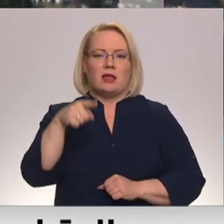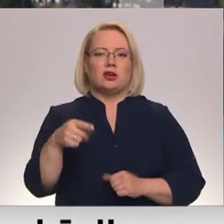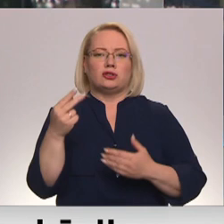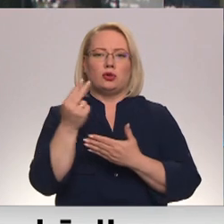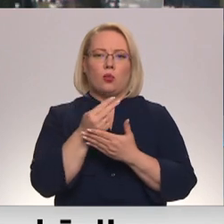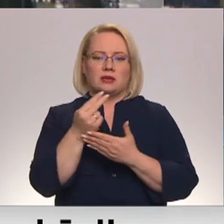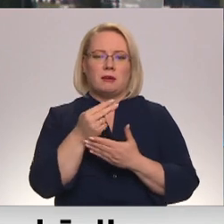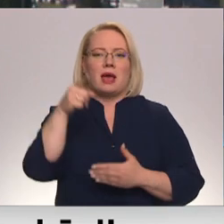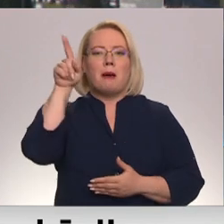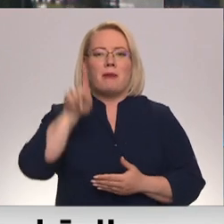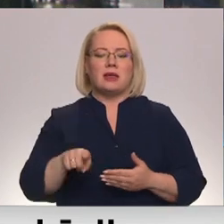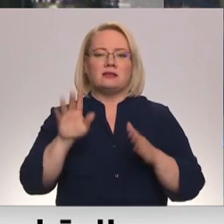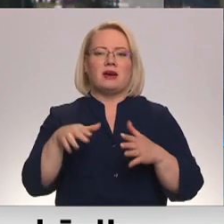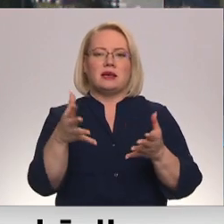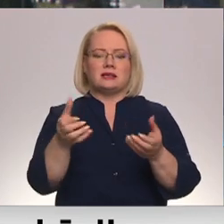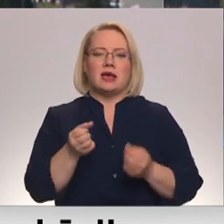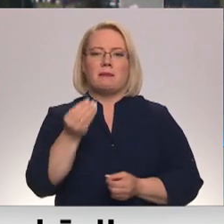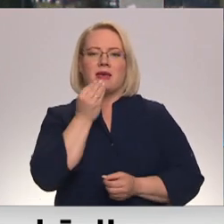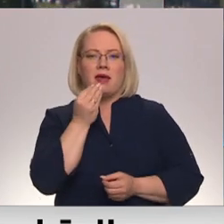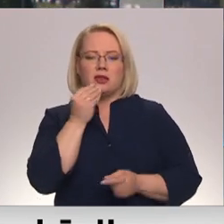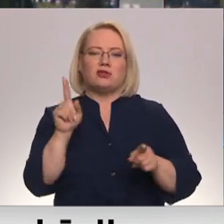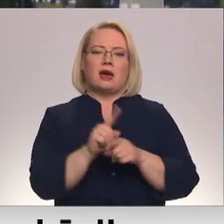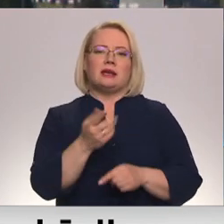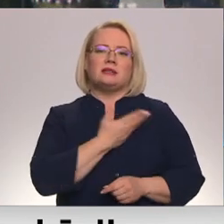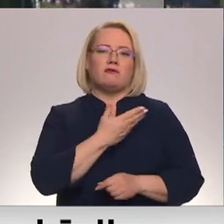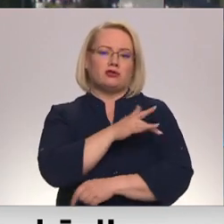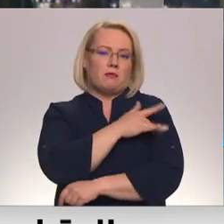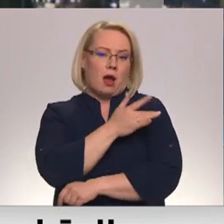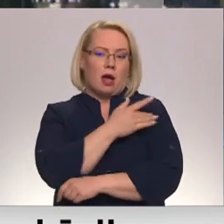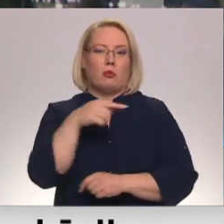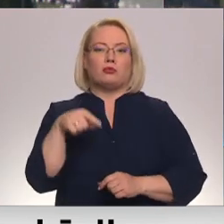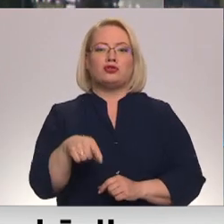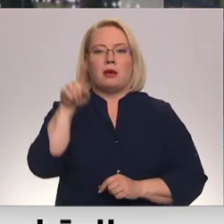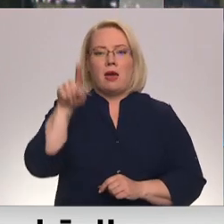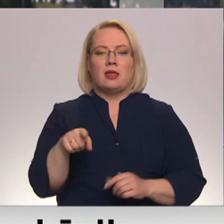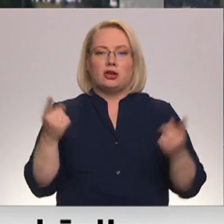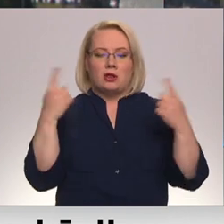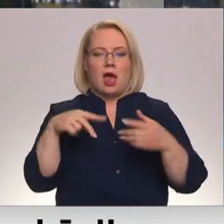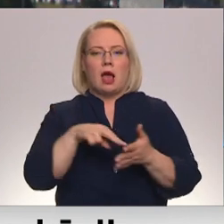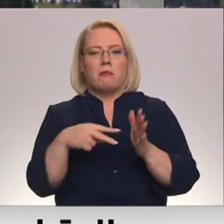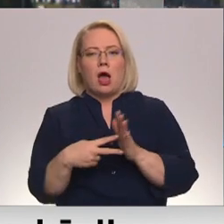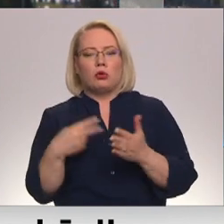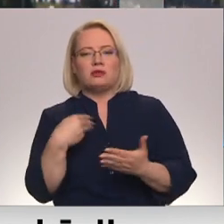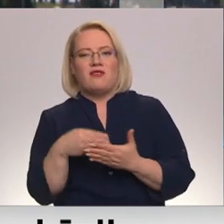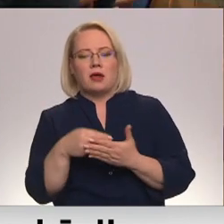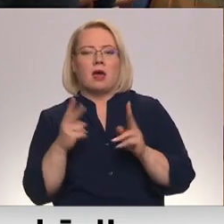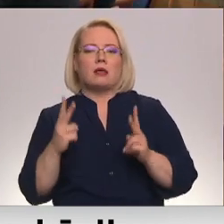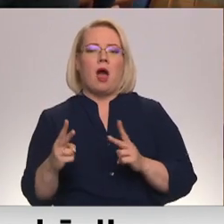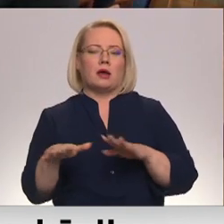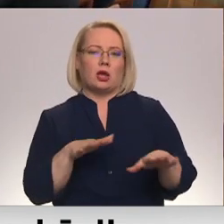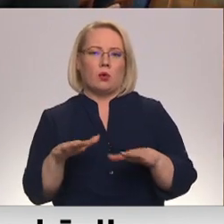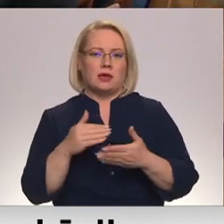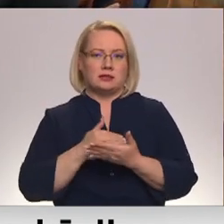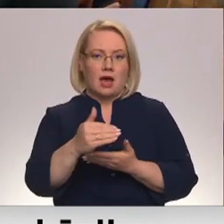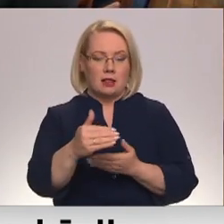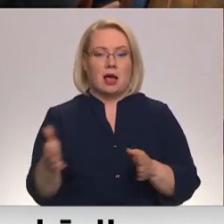viņi varēs saņemt kā ēdināšanas, tā izmitināšanas pakalpojumus, un šī mēneša laikā plānots vērtēt, kā rīkoties tālāk. Vēl pirms